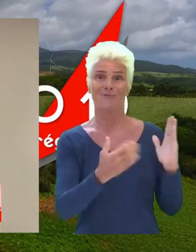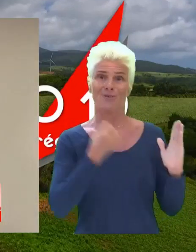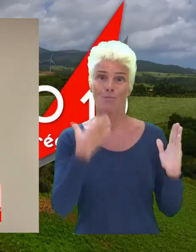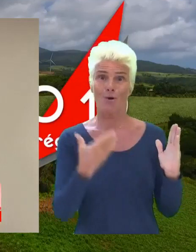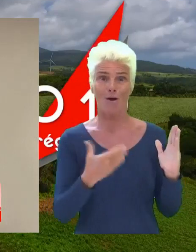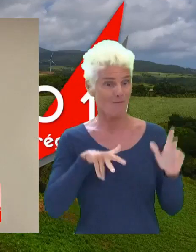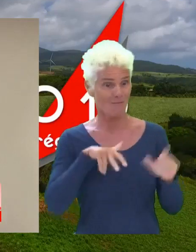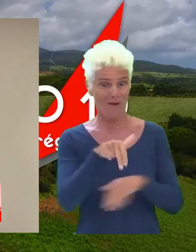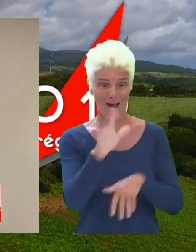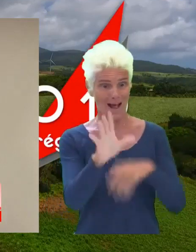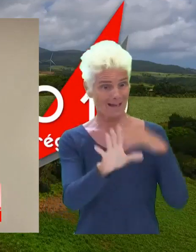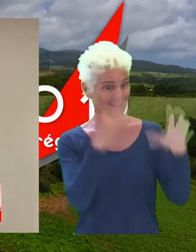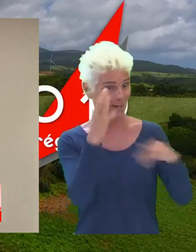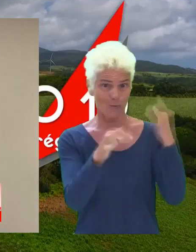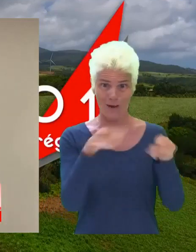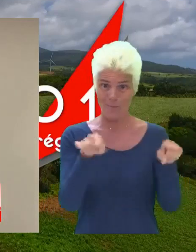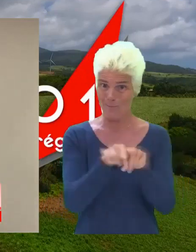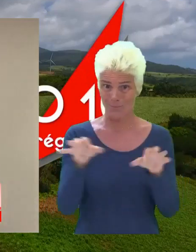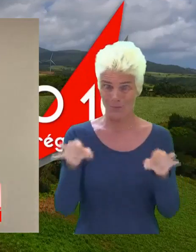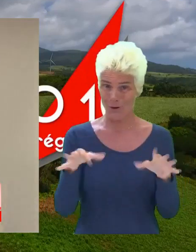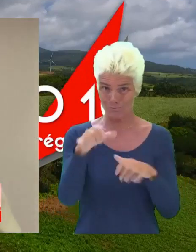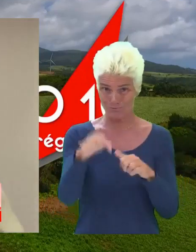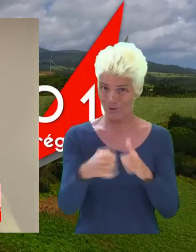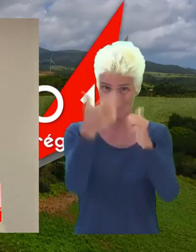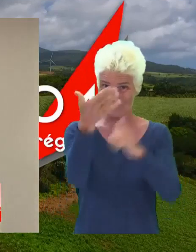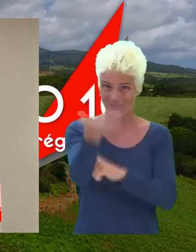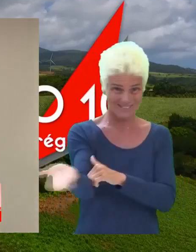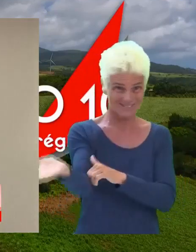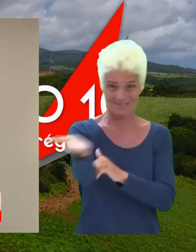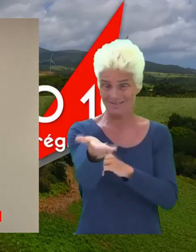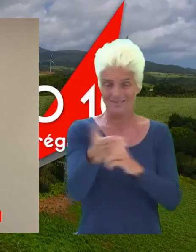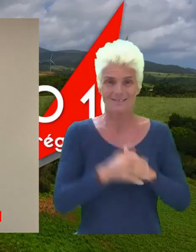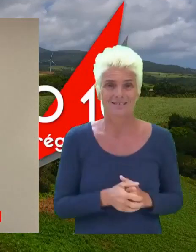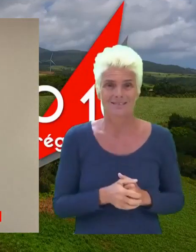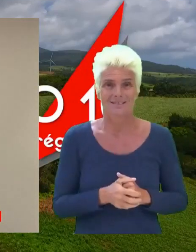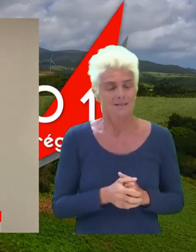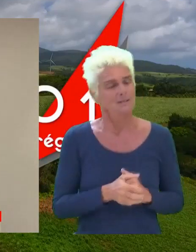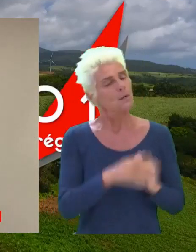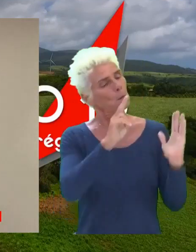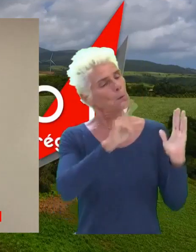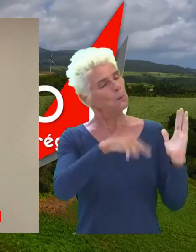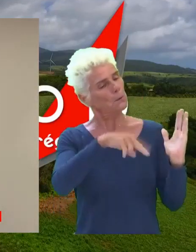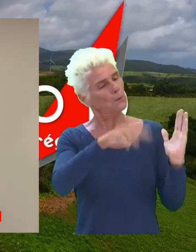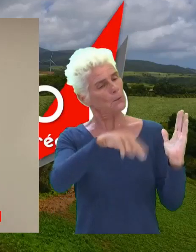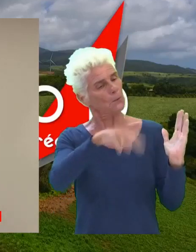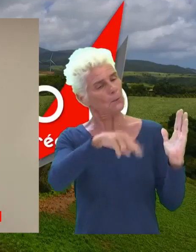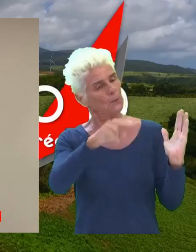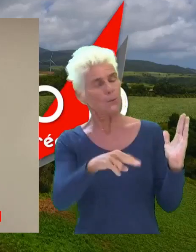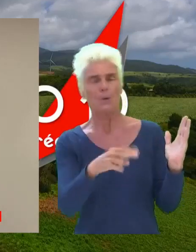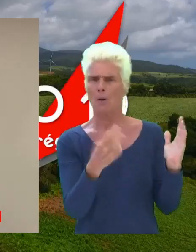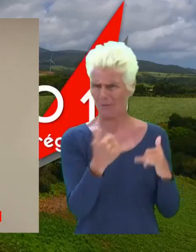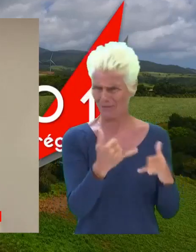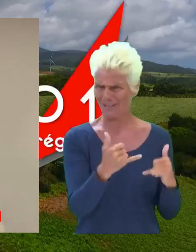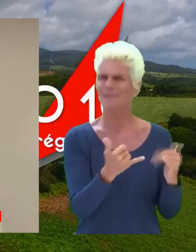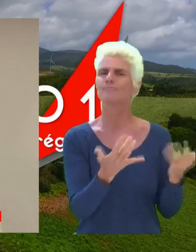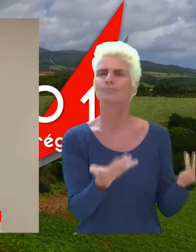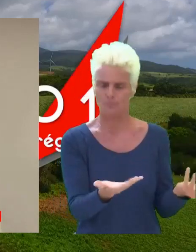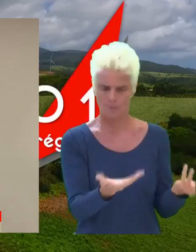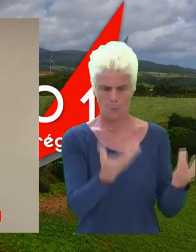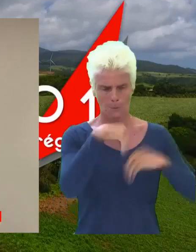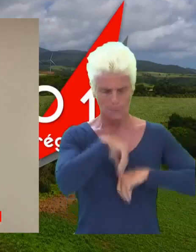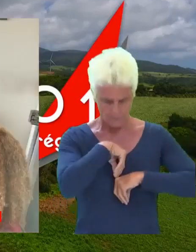comme pratiquement comme vous et que c'est après avoir l'avoir étudié que je